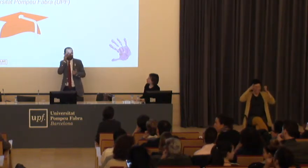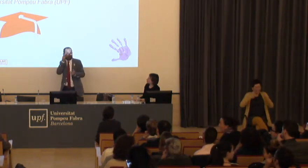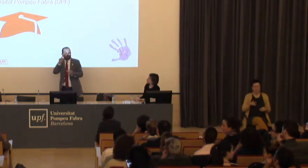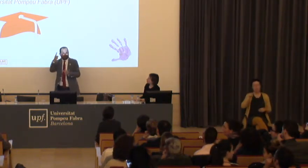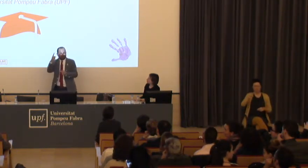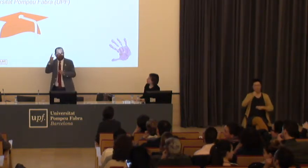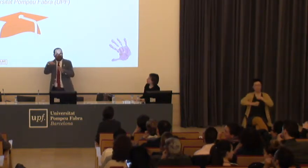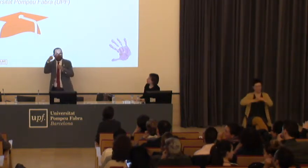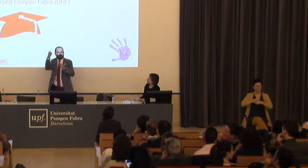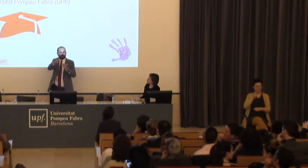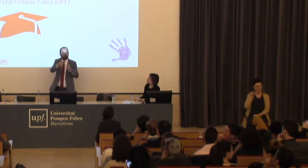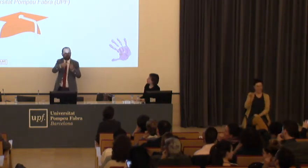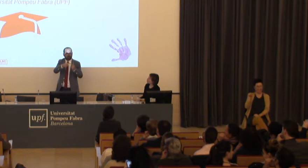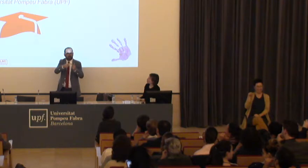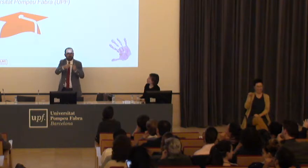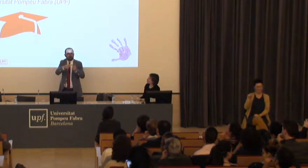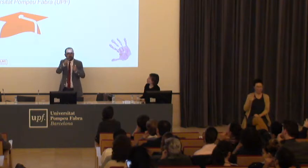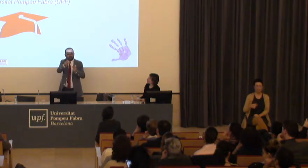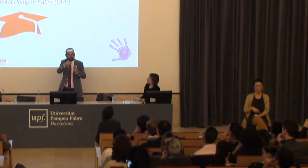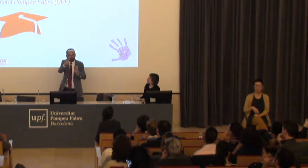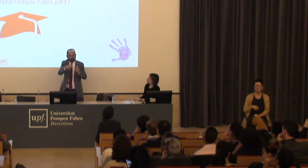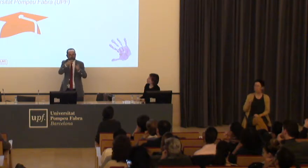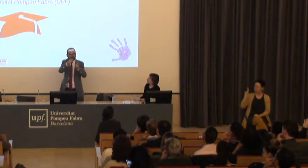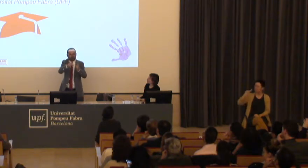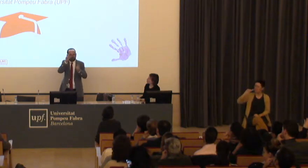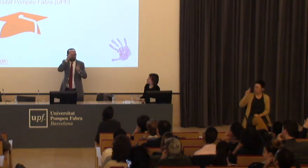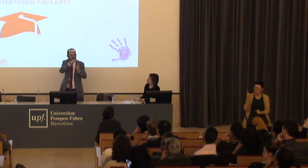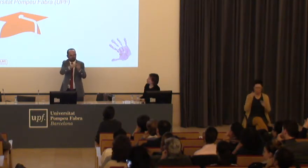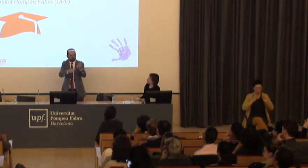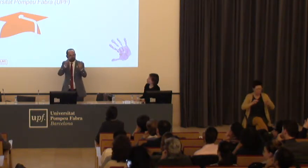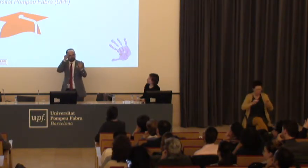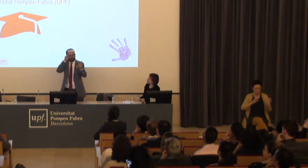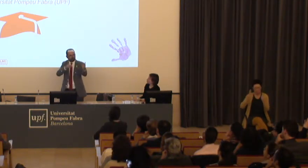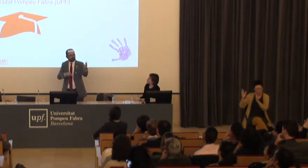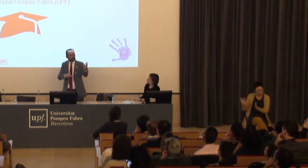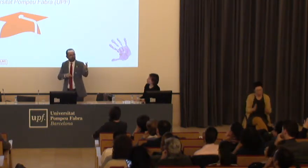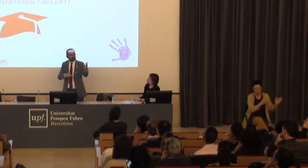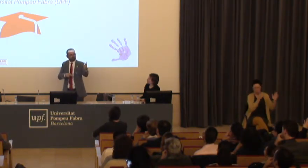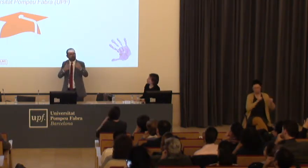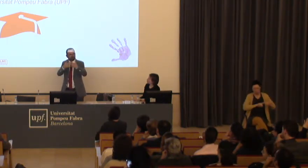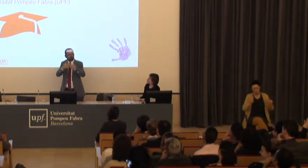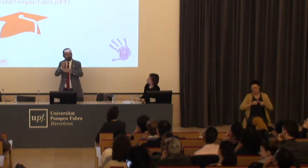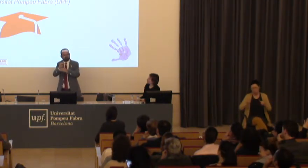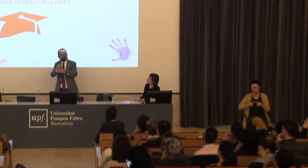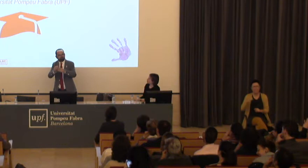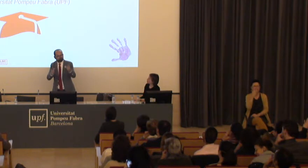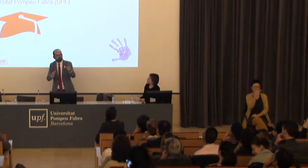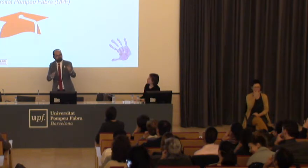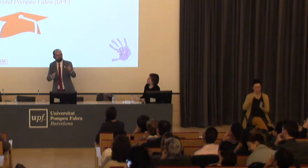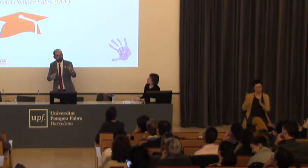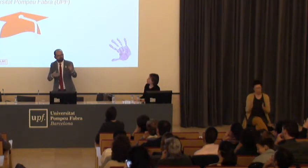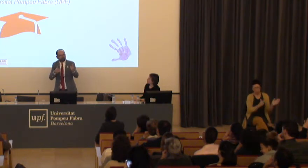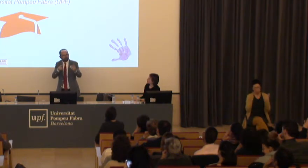necessitat molt gran d'aquests cursos. No? El curs de Juan Frigola va ser el primer, després es van fer tres cursos més i